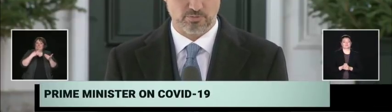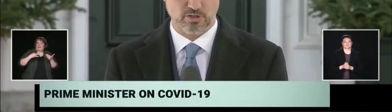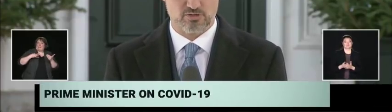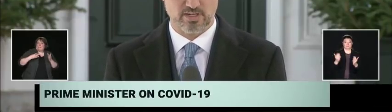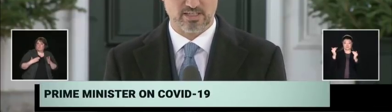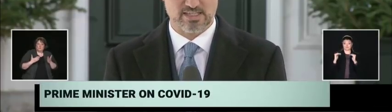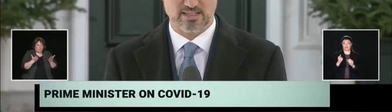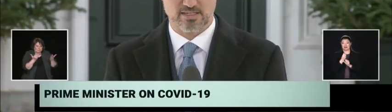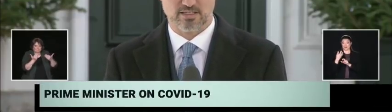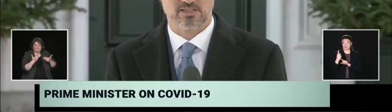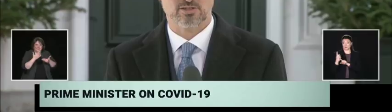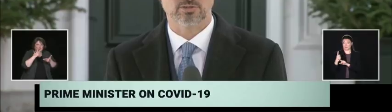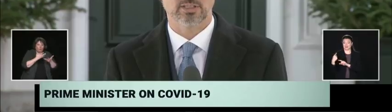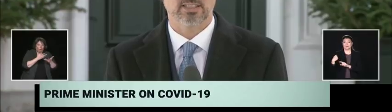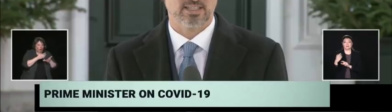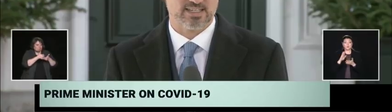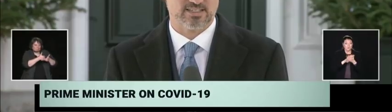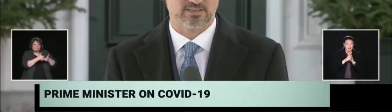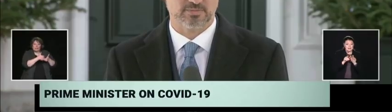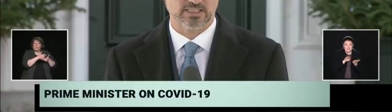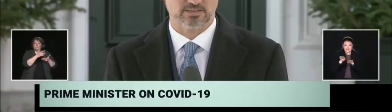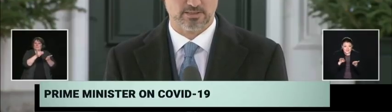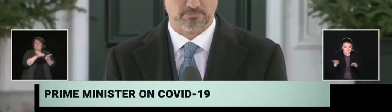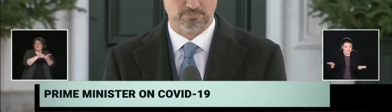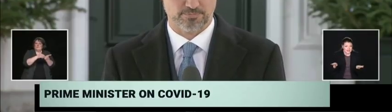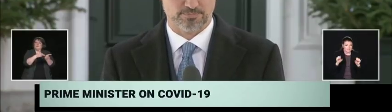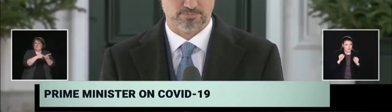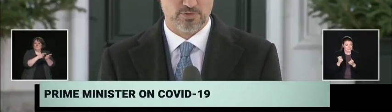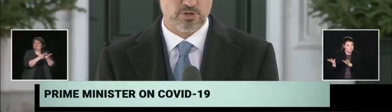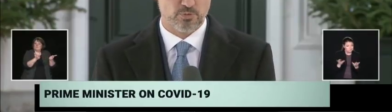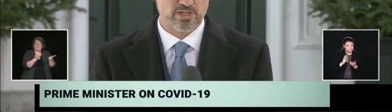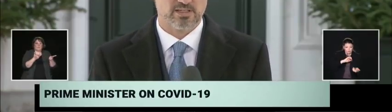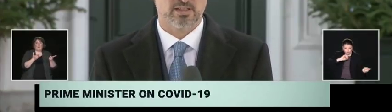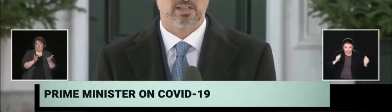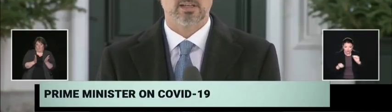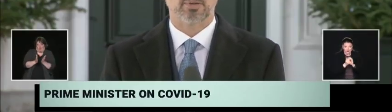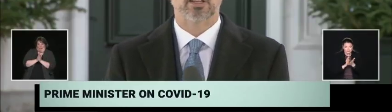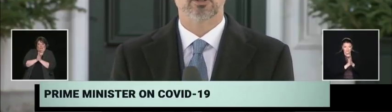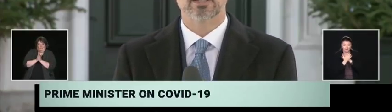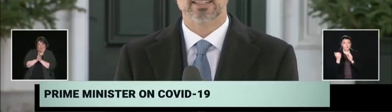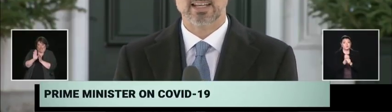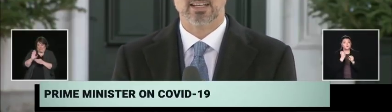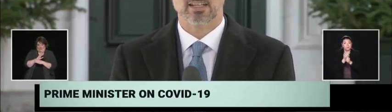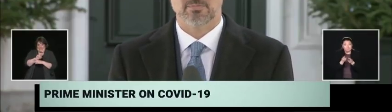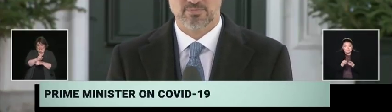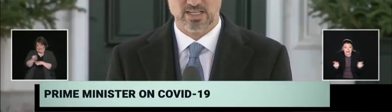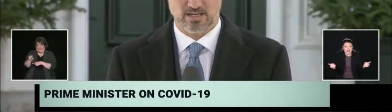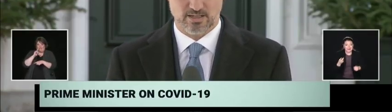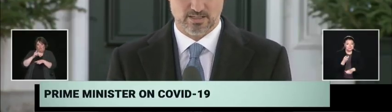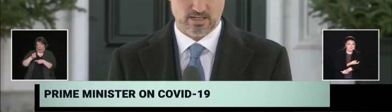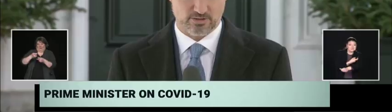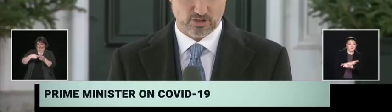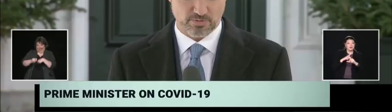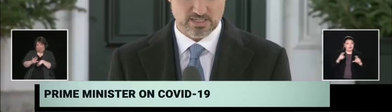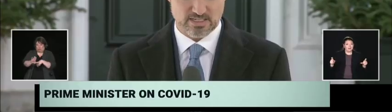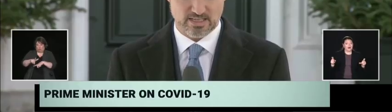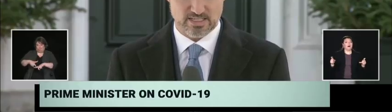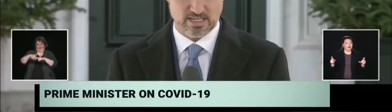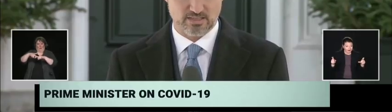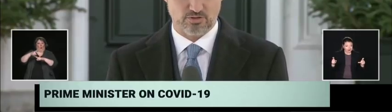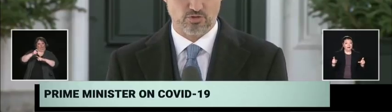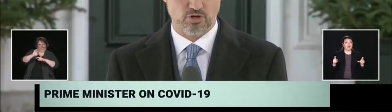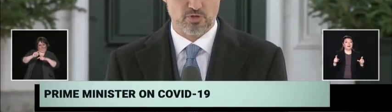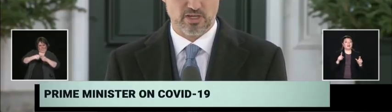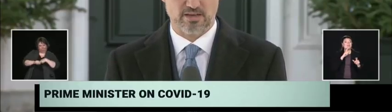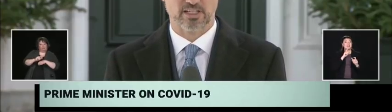entreprises pour produire des articles qui sont très en demande. Depuis, près de 5000 entreprises